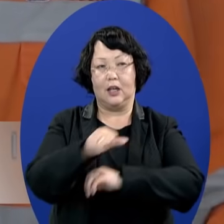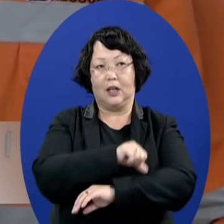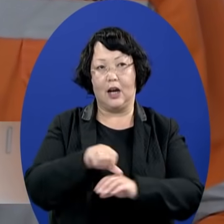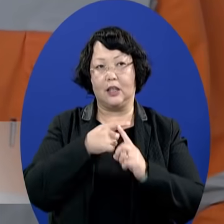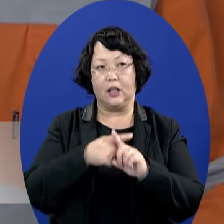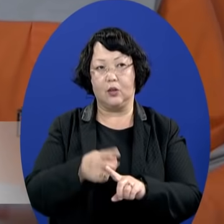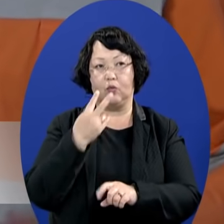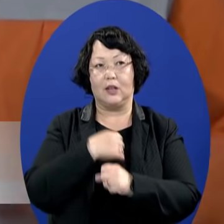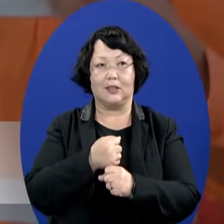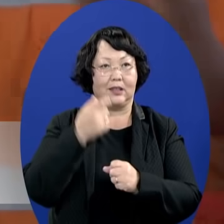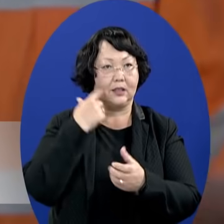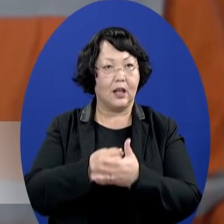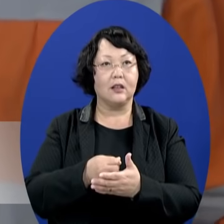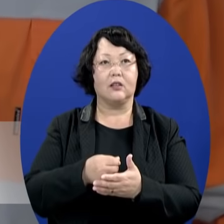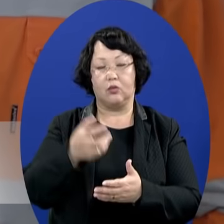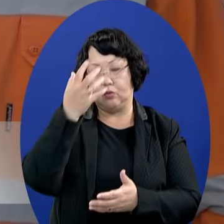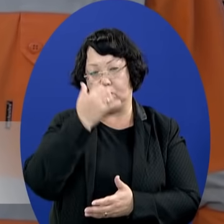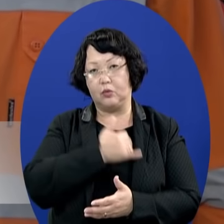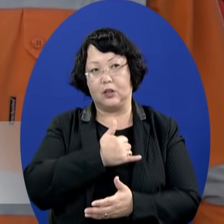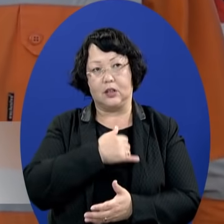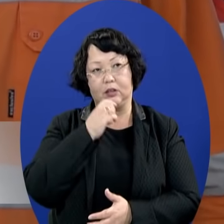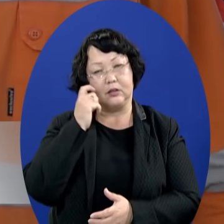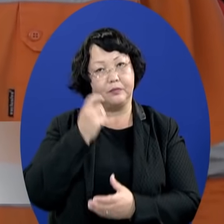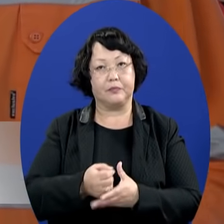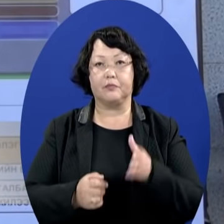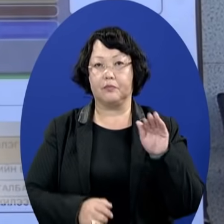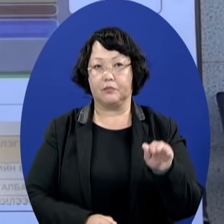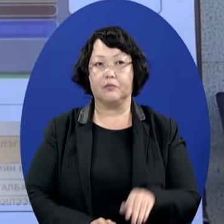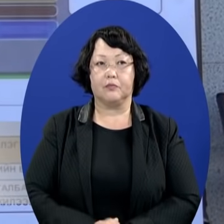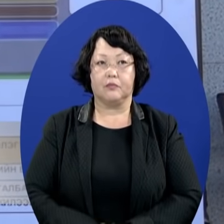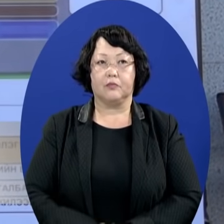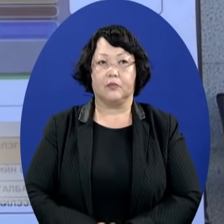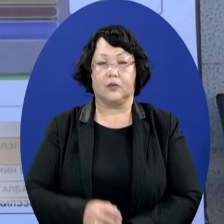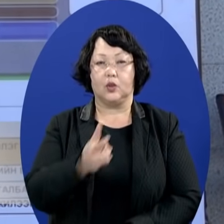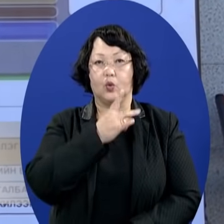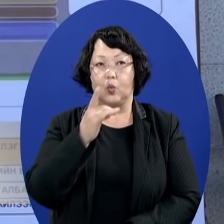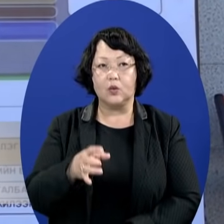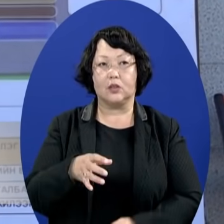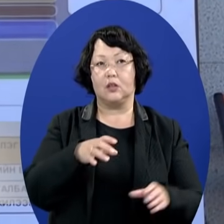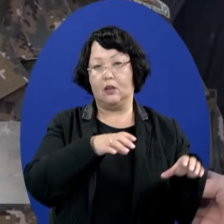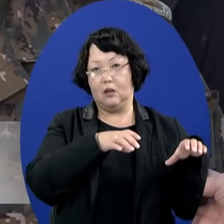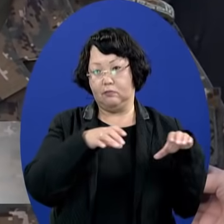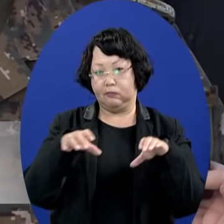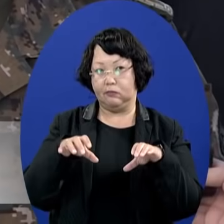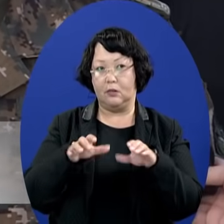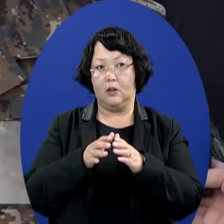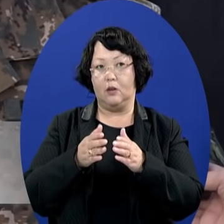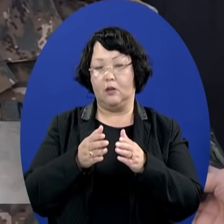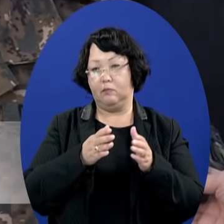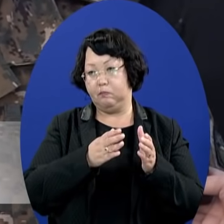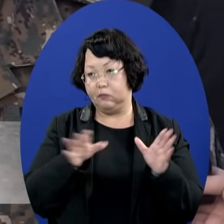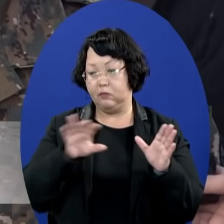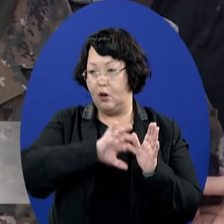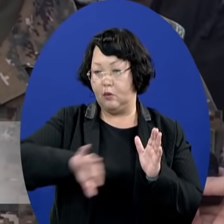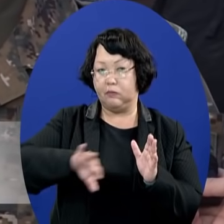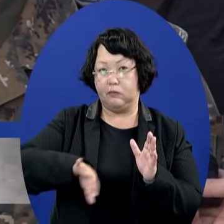ажиллагаатай холбоотой саналыг бомбын захиргаанаас засгийн газарт хүргүүлж байлаа. Нүүрсээ буулгах, за буцаагаад хоосон чиглэг ачаад гарах